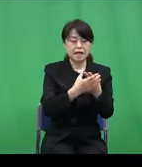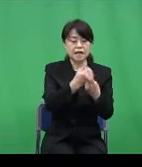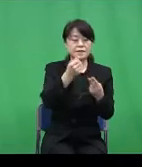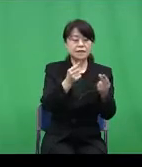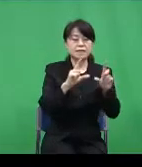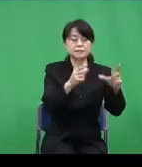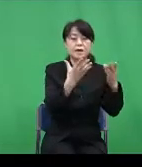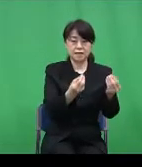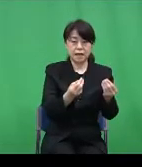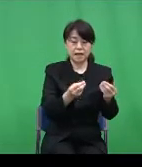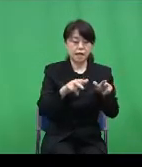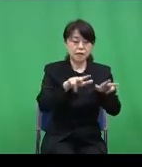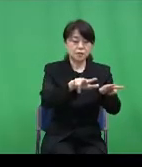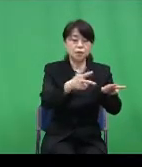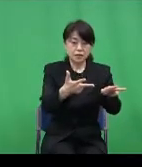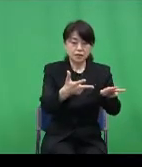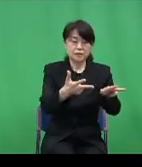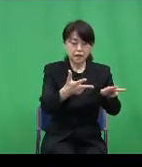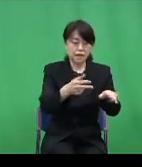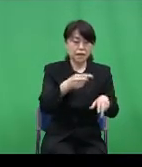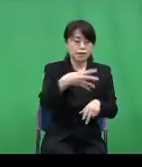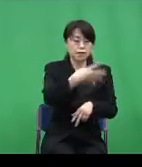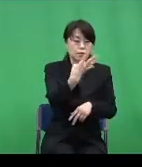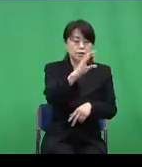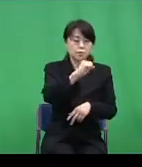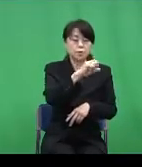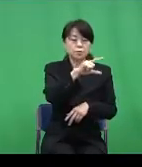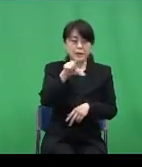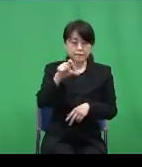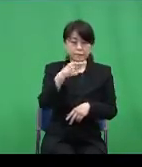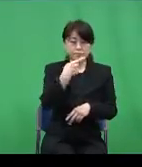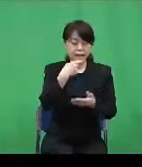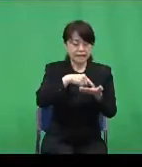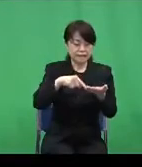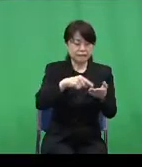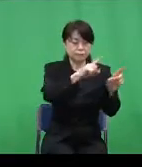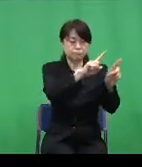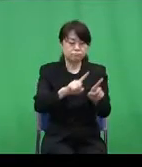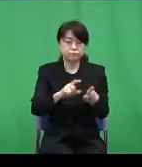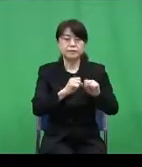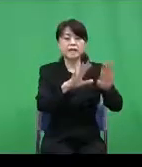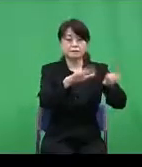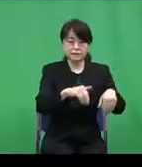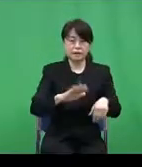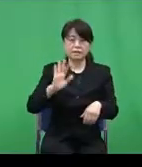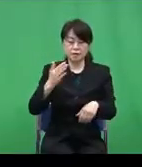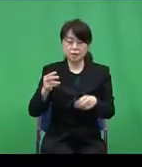億の赤字減らすのをやりましたが、もう一つ新幹線の方は言おうとしましたが、これは国の